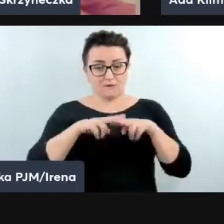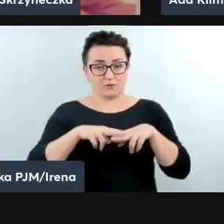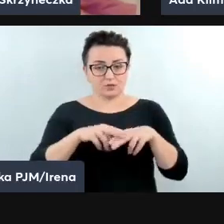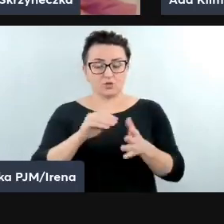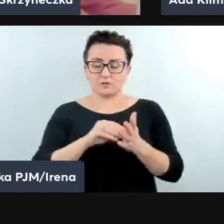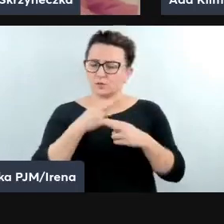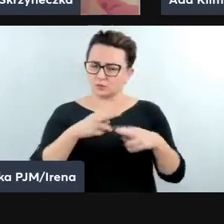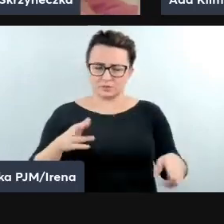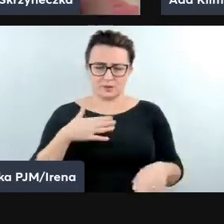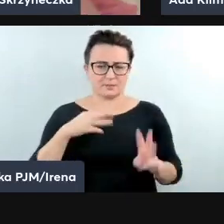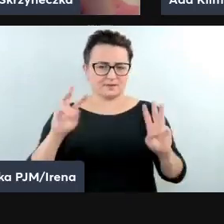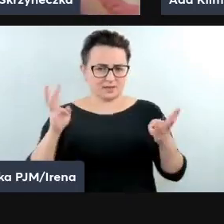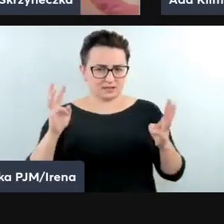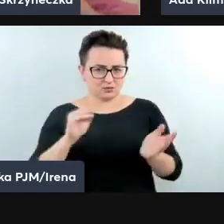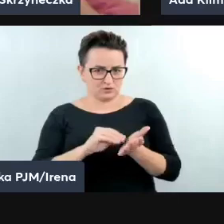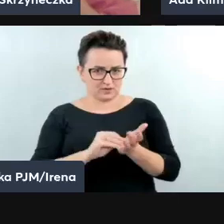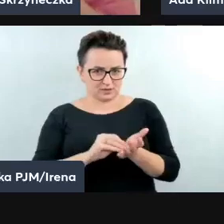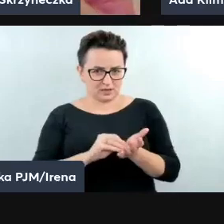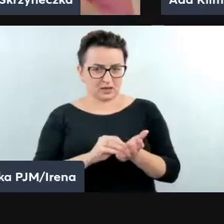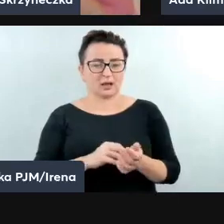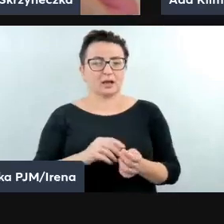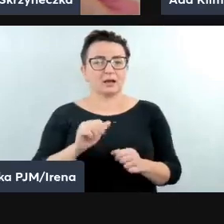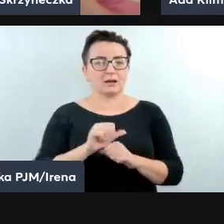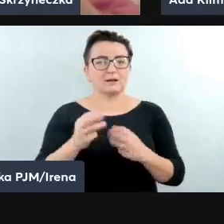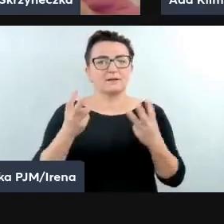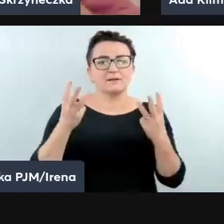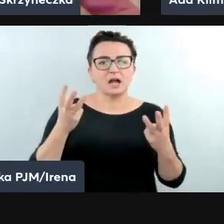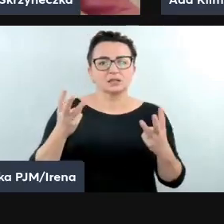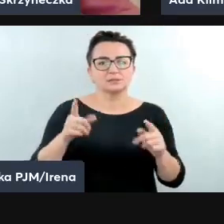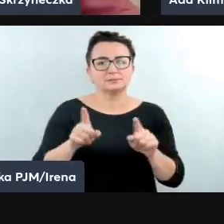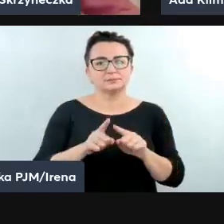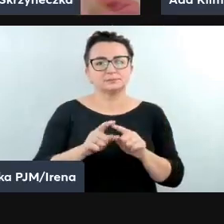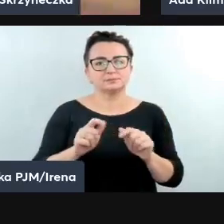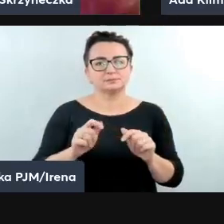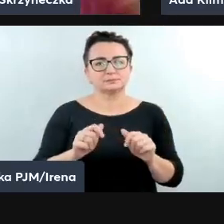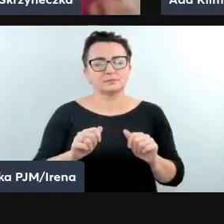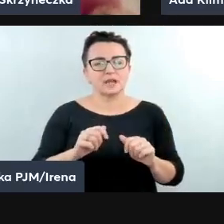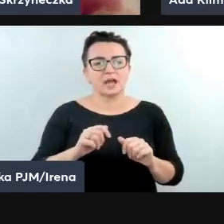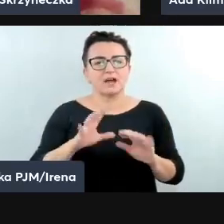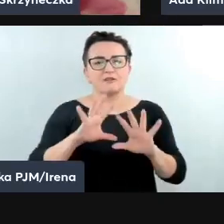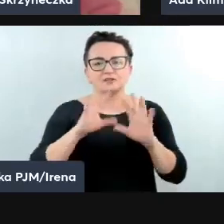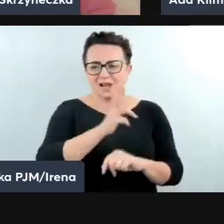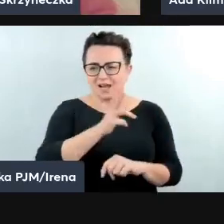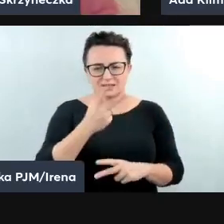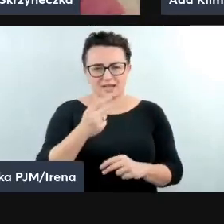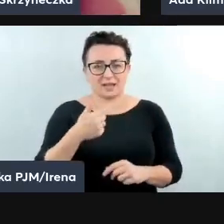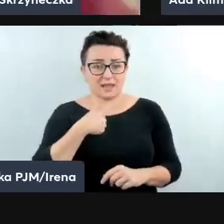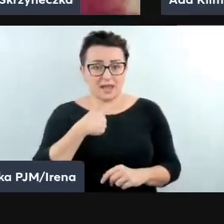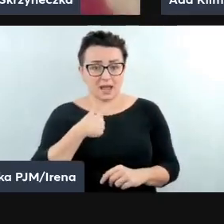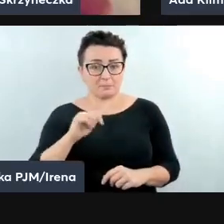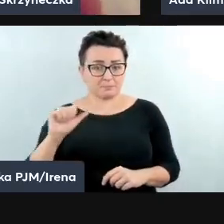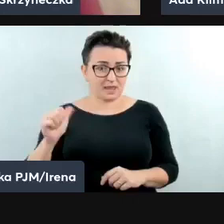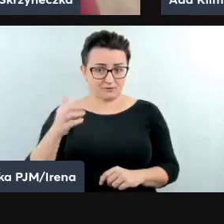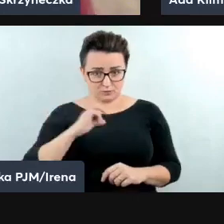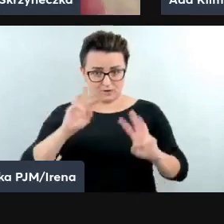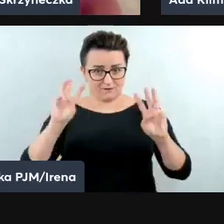właśnie, żebyśmy je gdzieś tam wypłaszczyły, żeby wszystkie nas miały doświadczenie, ale ja jadę jutro na swój pierwszy warsztat i tutaj, jak mówiłyście, to po prostu zapisałam już